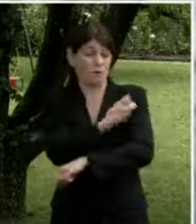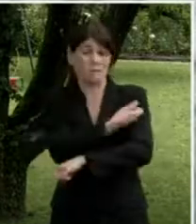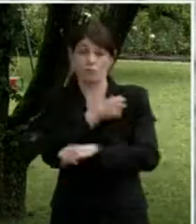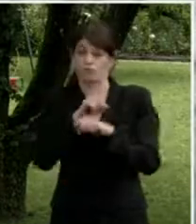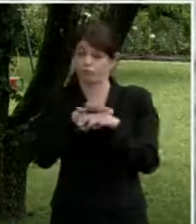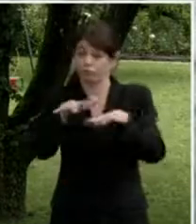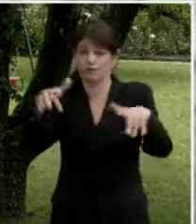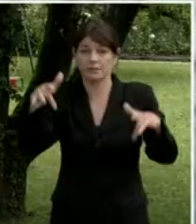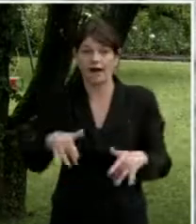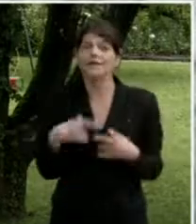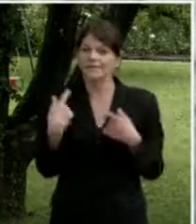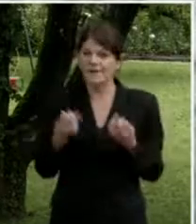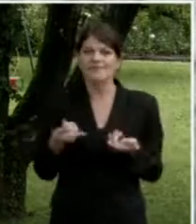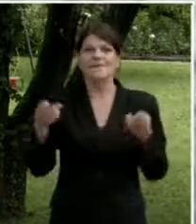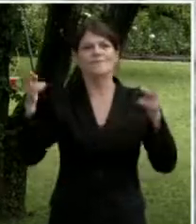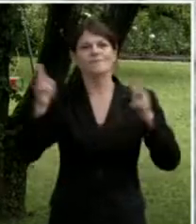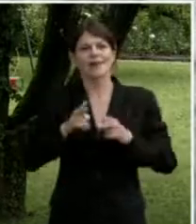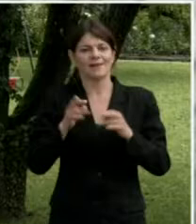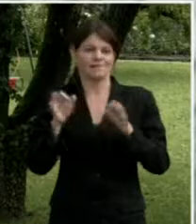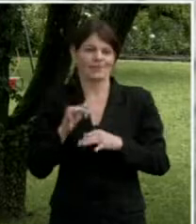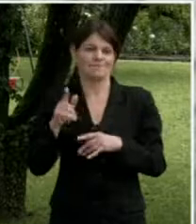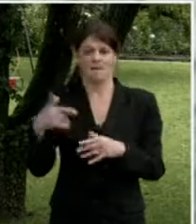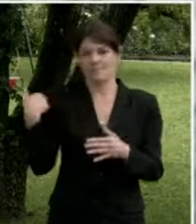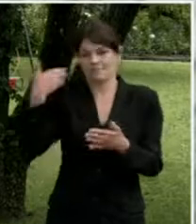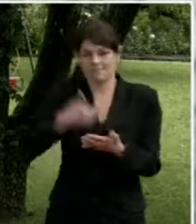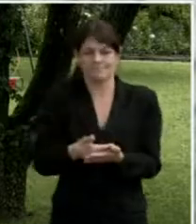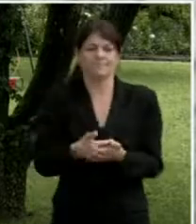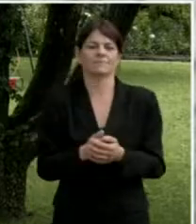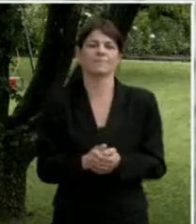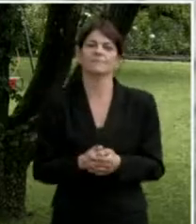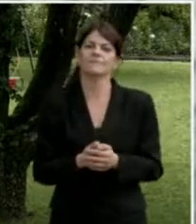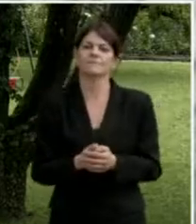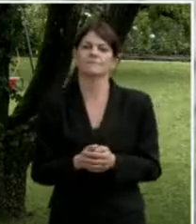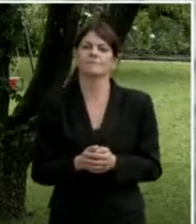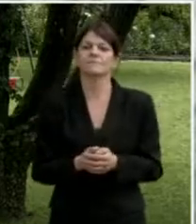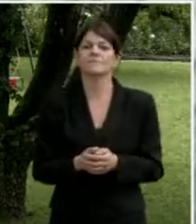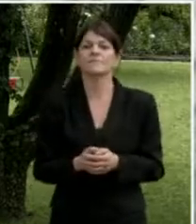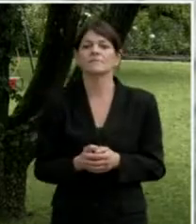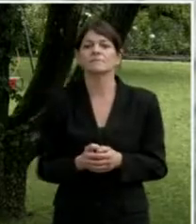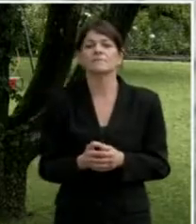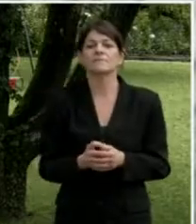Bevölkerung weniger einschränkend ausfallen werden.